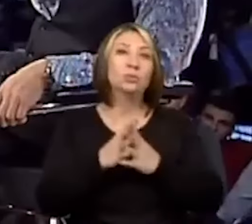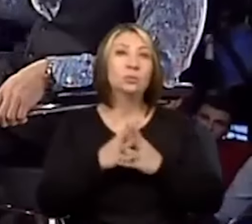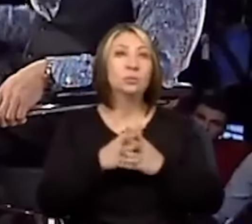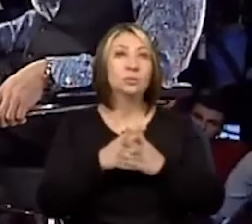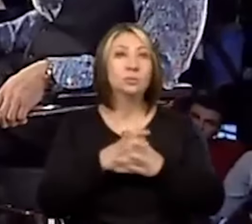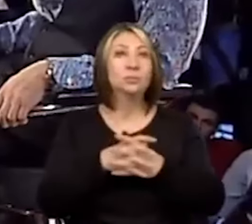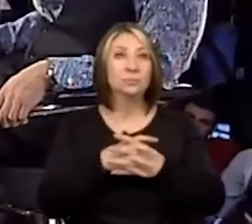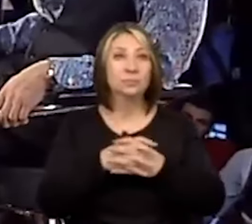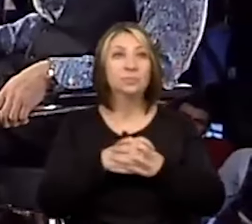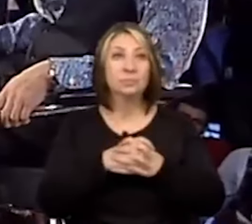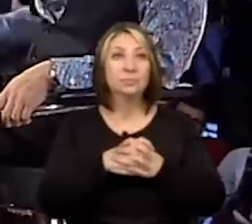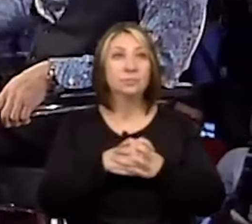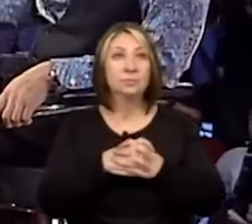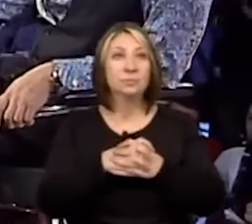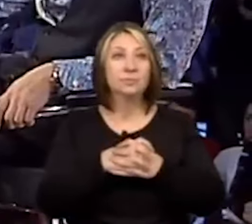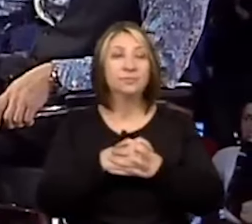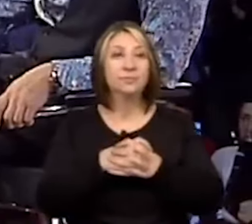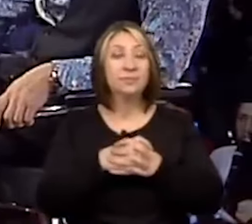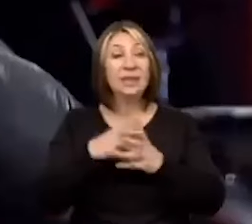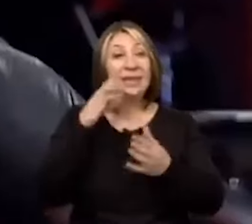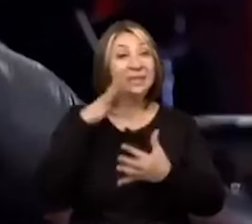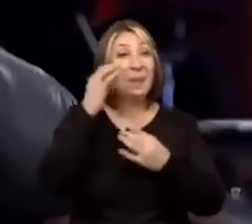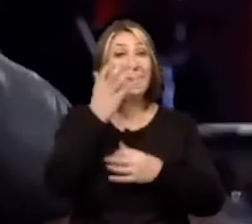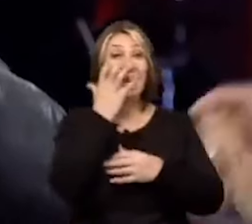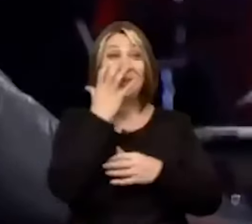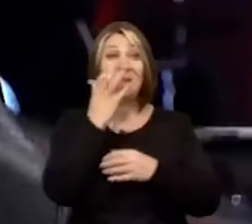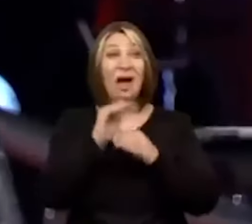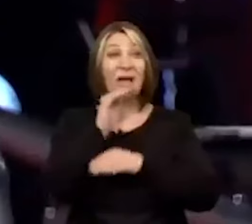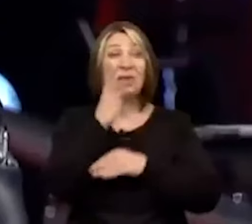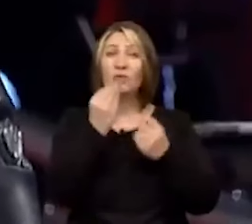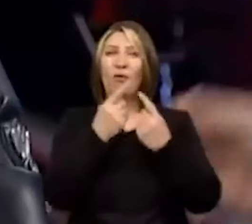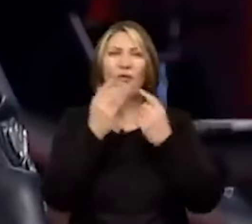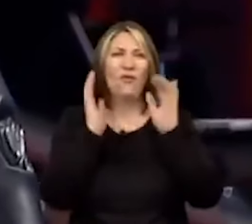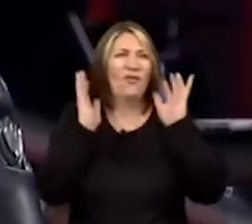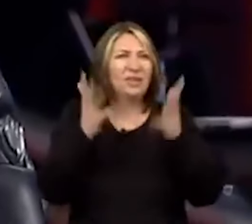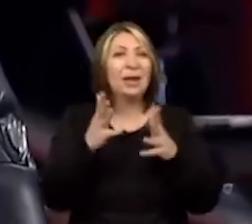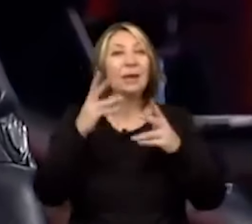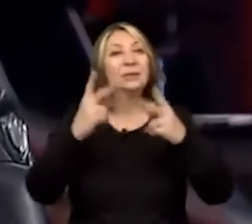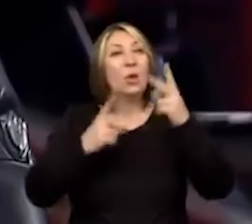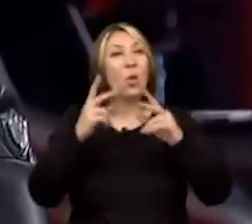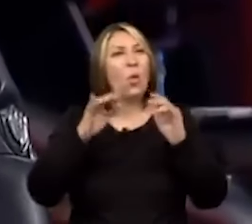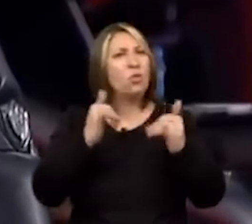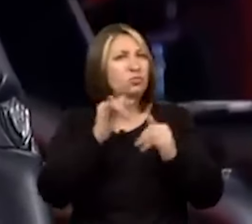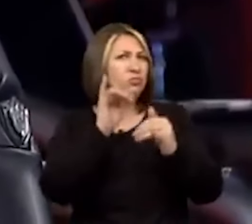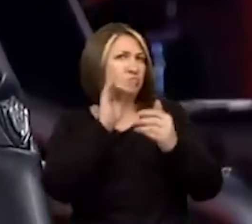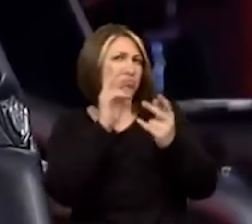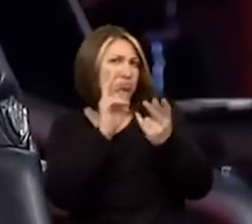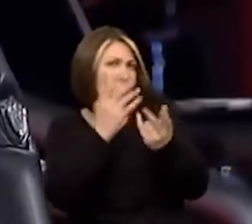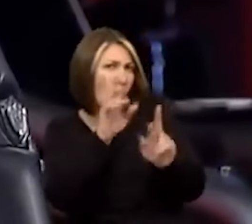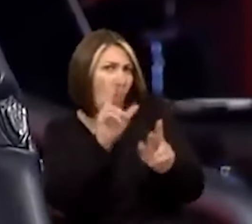kahvaltı yapıp gidecek yani. Bir evet, işimin mesela, olması. İnsanların beklentisi belki hayattan çok fazla ama zaman zaman soruyor da işte oyunculuk yapıyorsun, bir